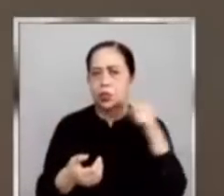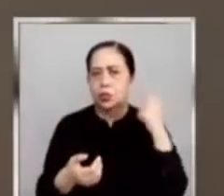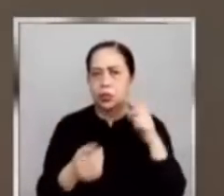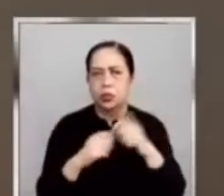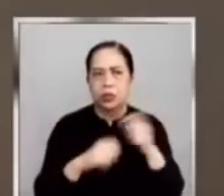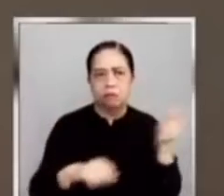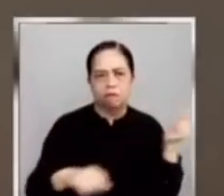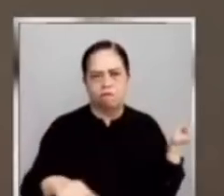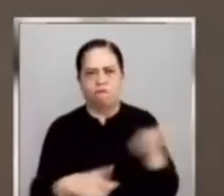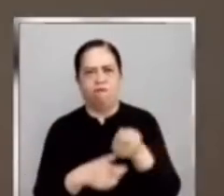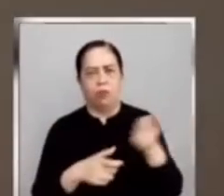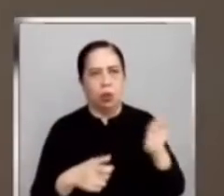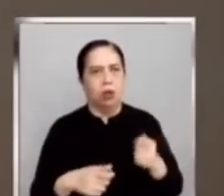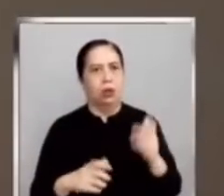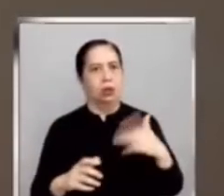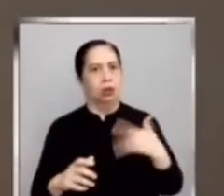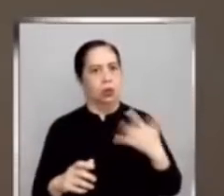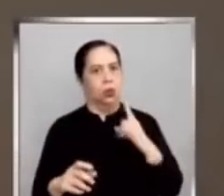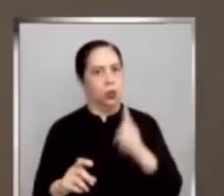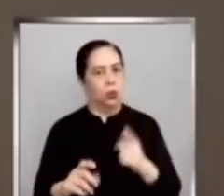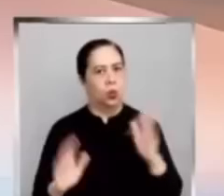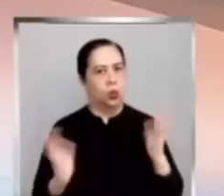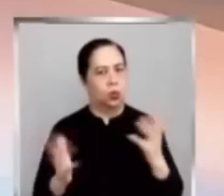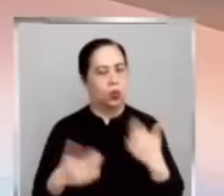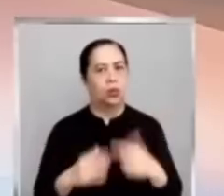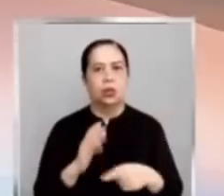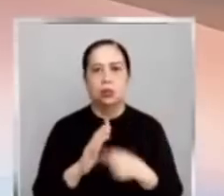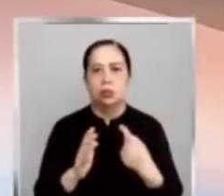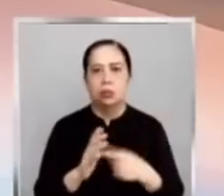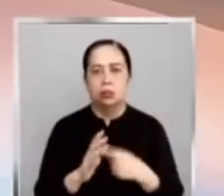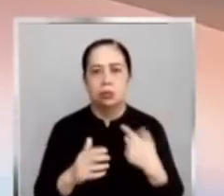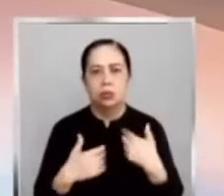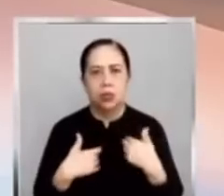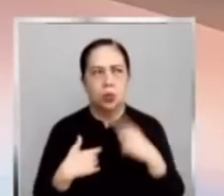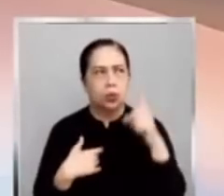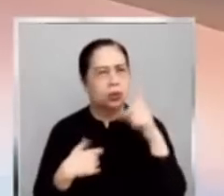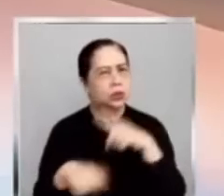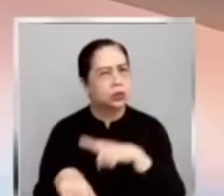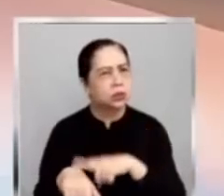talaga sa co-actor mo. Was there a time na merong one time na